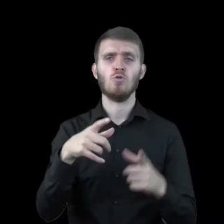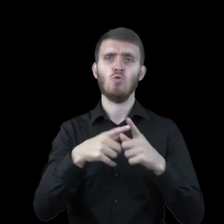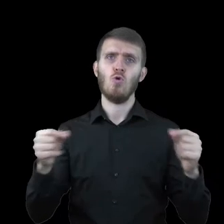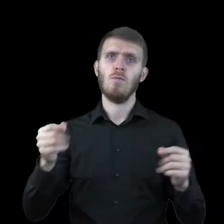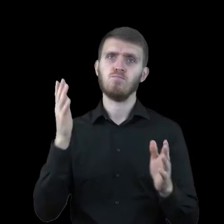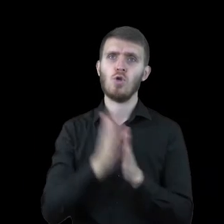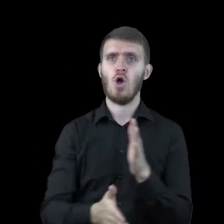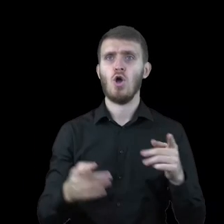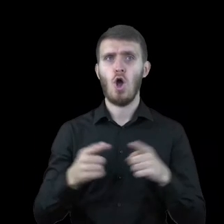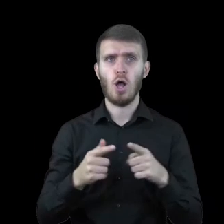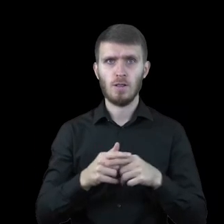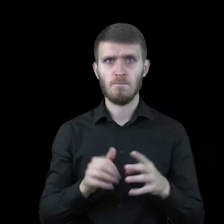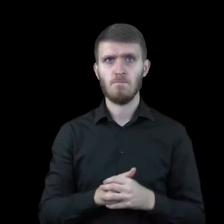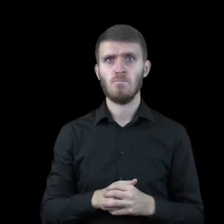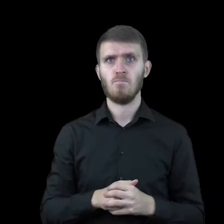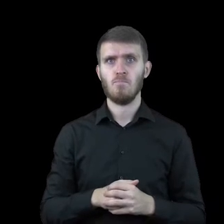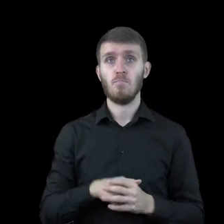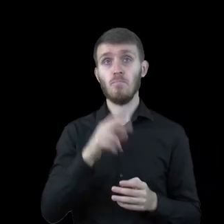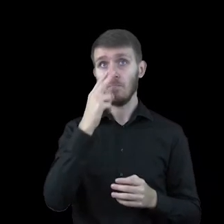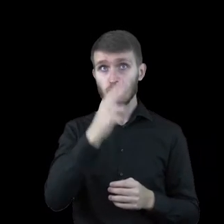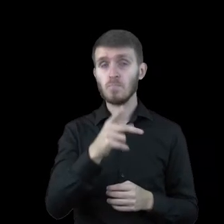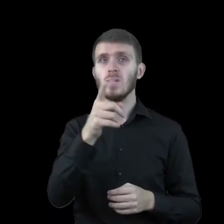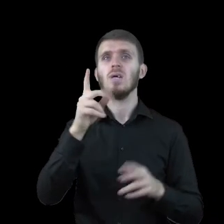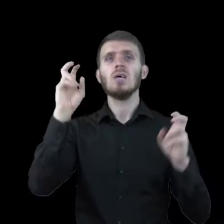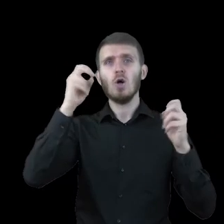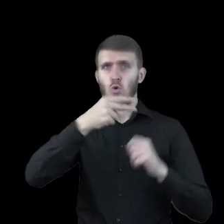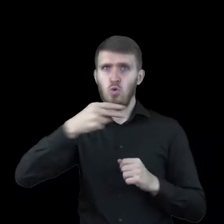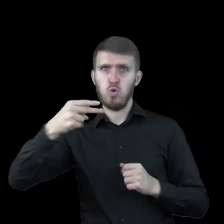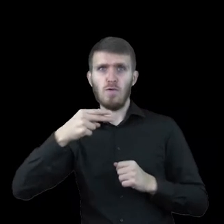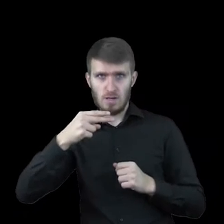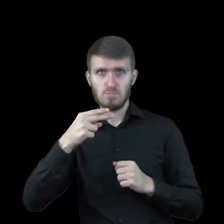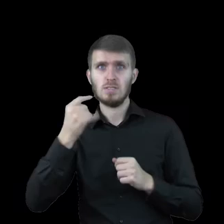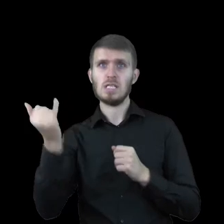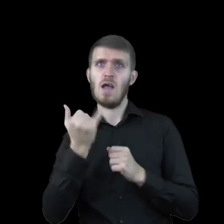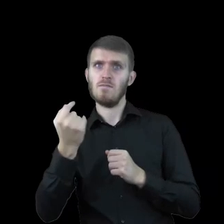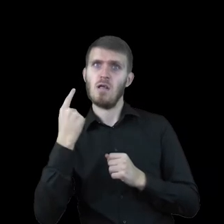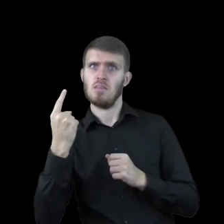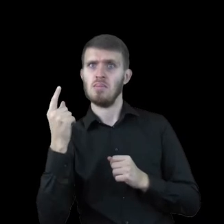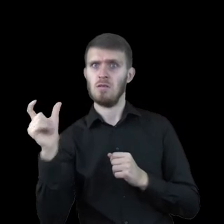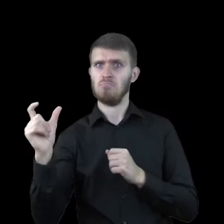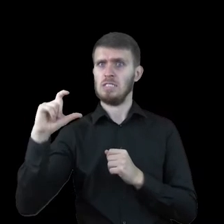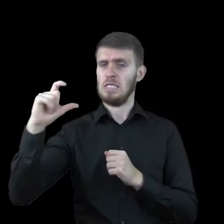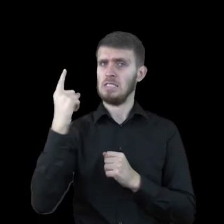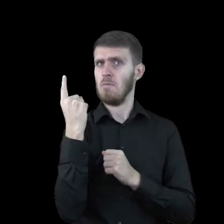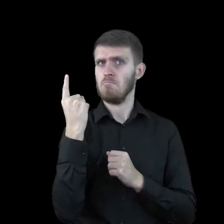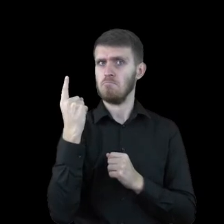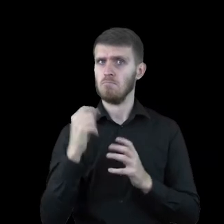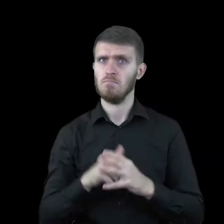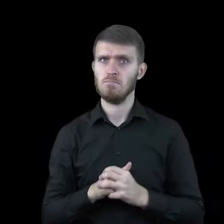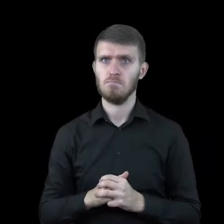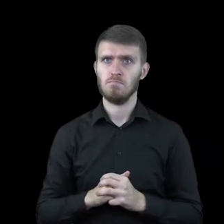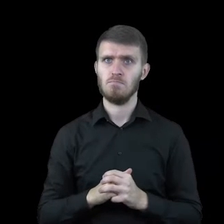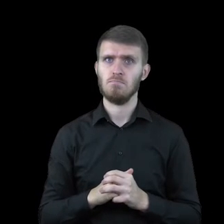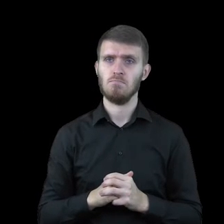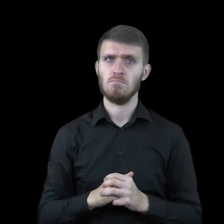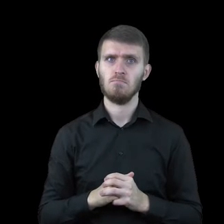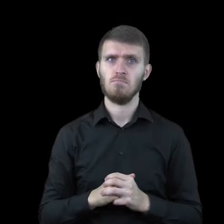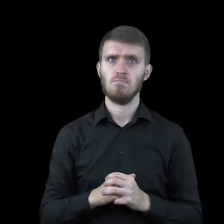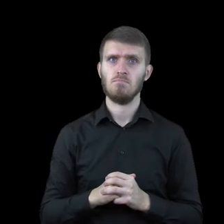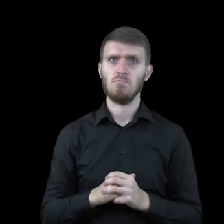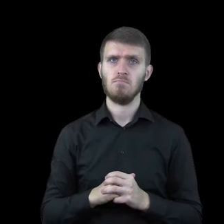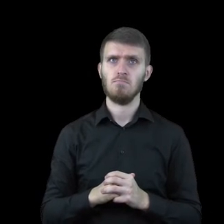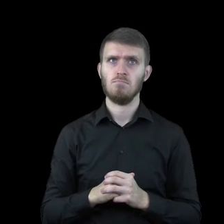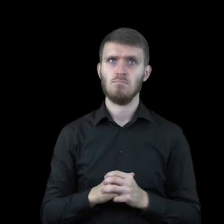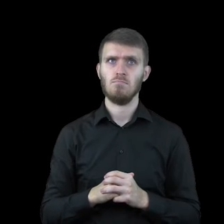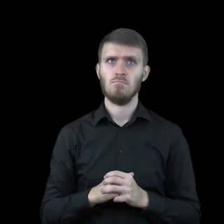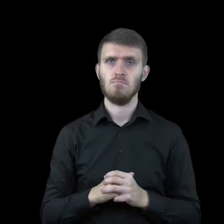bok w trójkącie prostokątnym. I widzimy, że ten element występuje tutaj po jednej stronie równania i ten element jest tutaj taki osamotniony. To jest